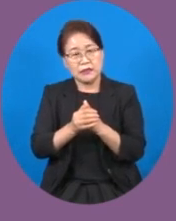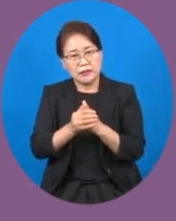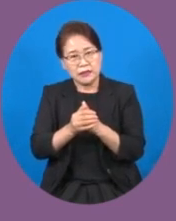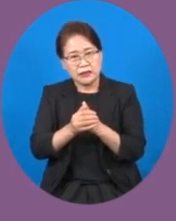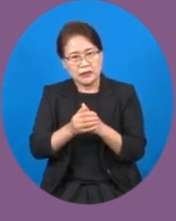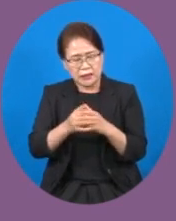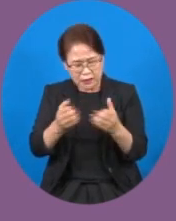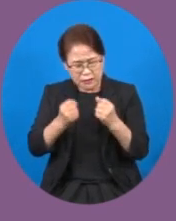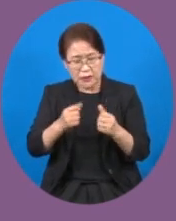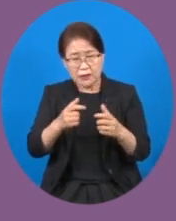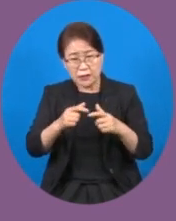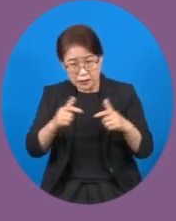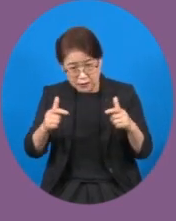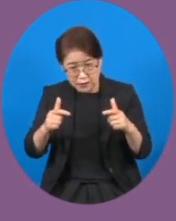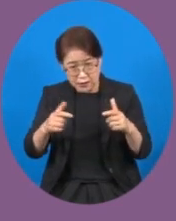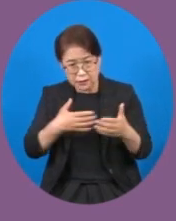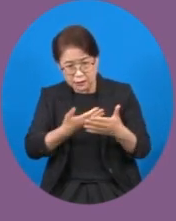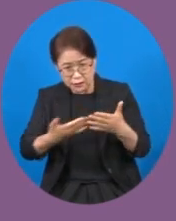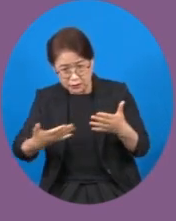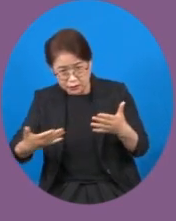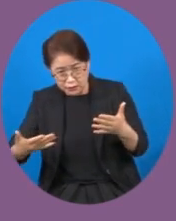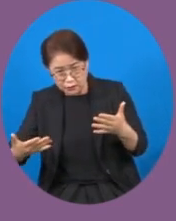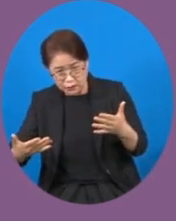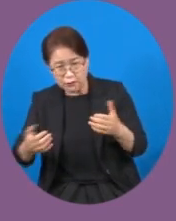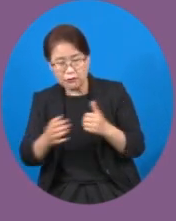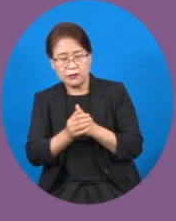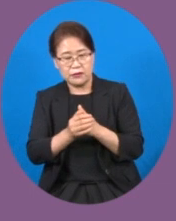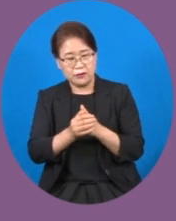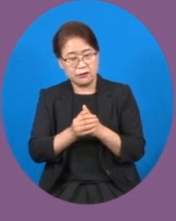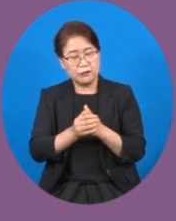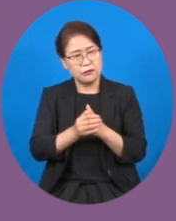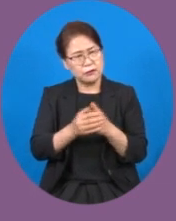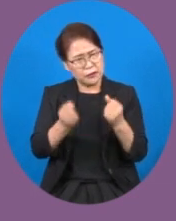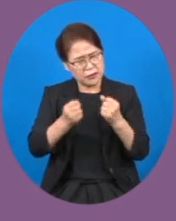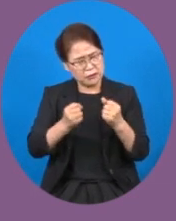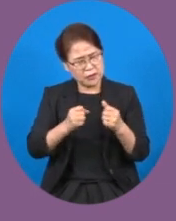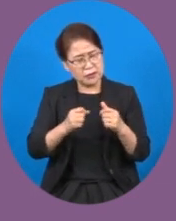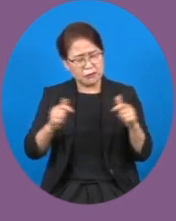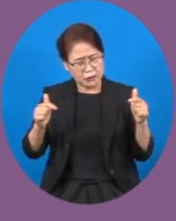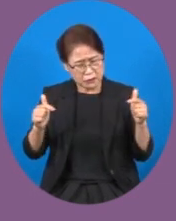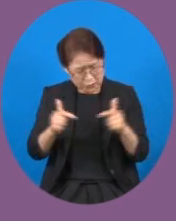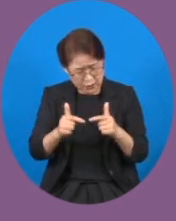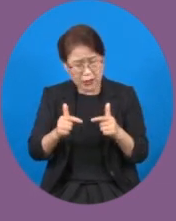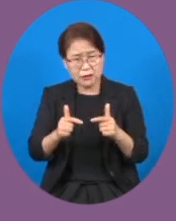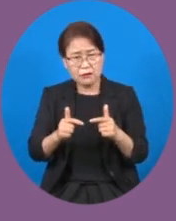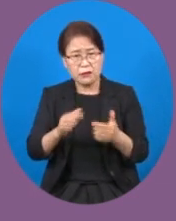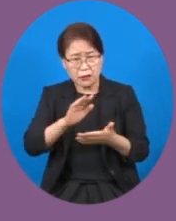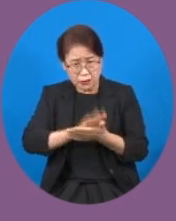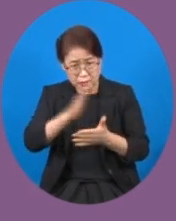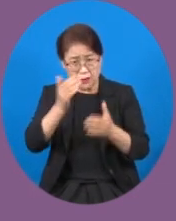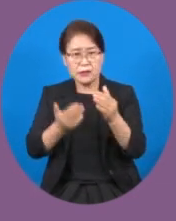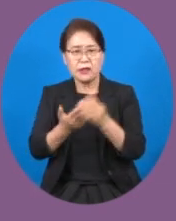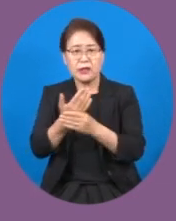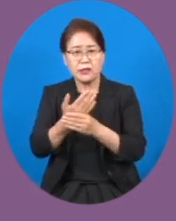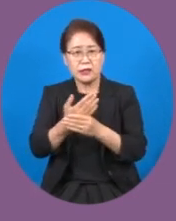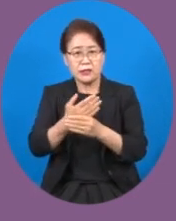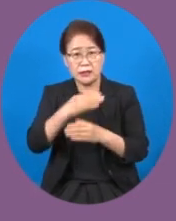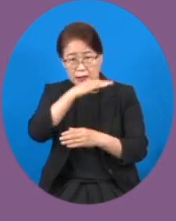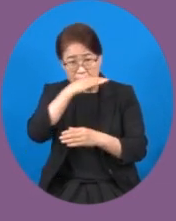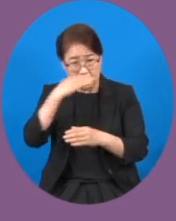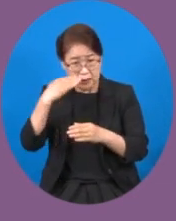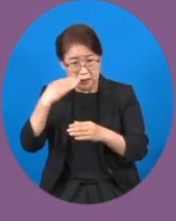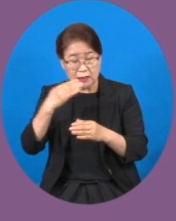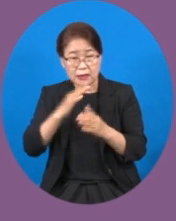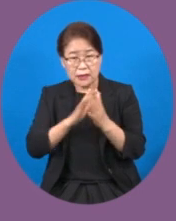그 엔트로피의 증가는 유용한 에너지의 감소를 의미하며 열이 발생하는 것은 질소에서